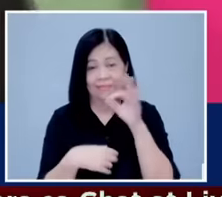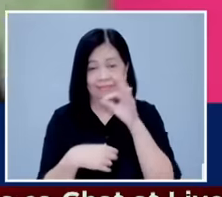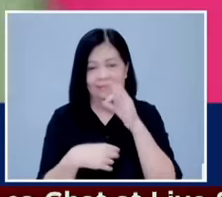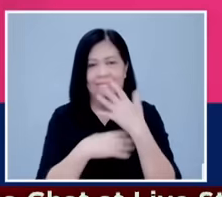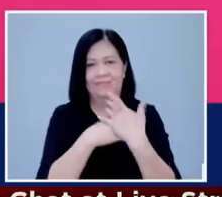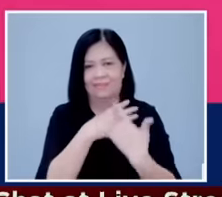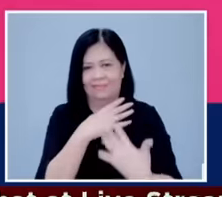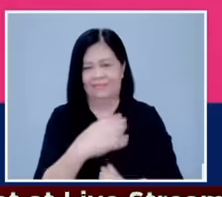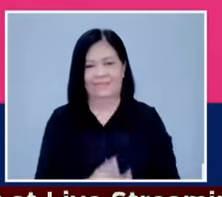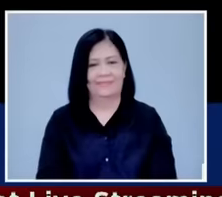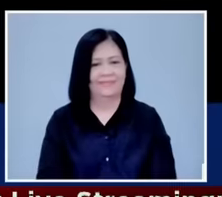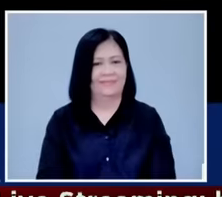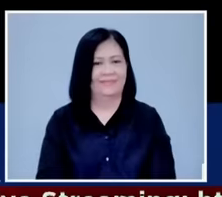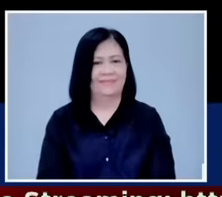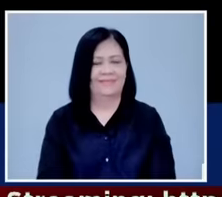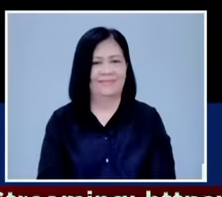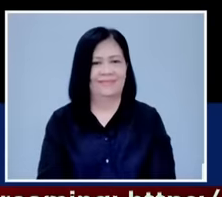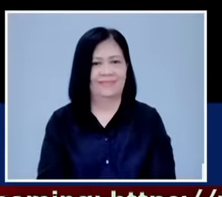Pinoy.